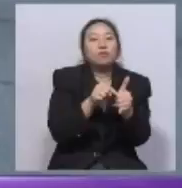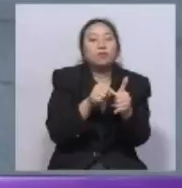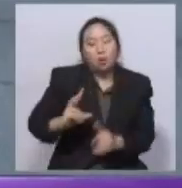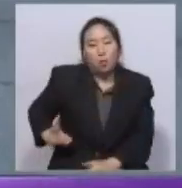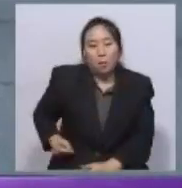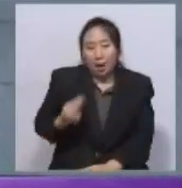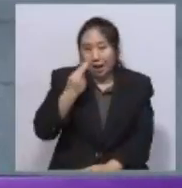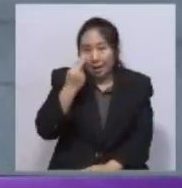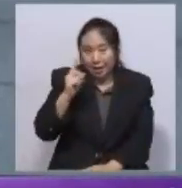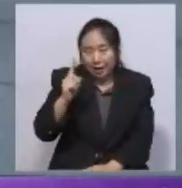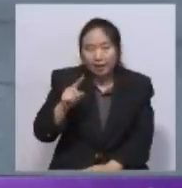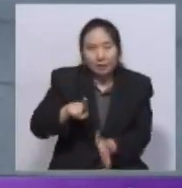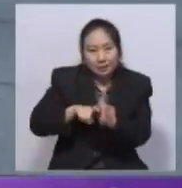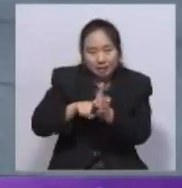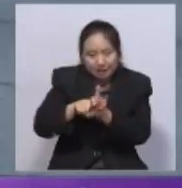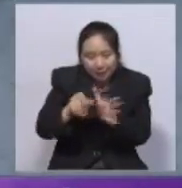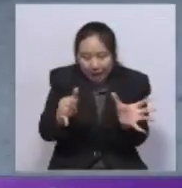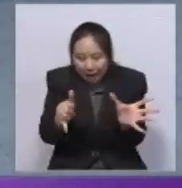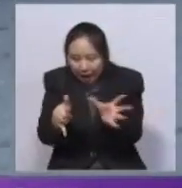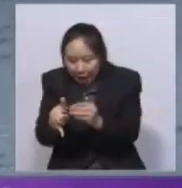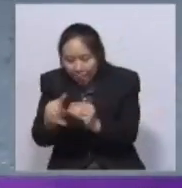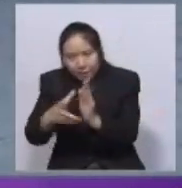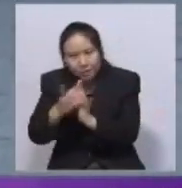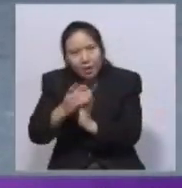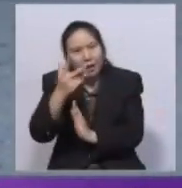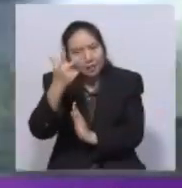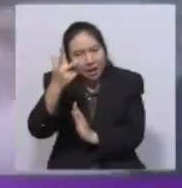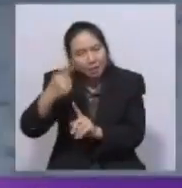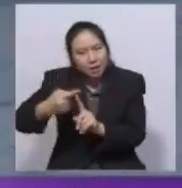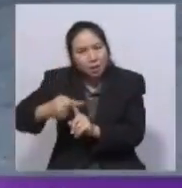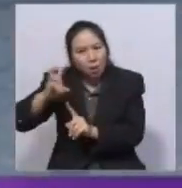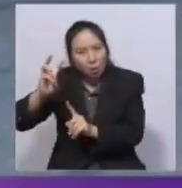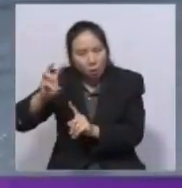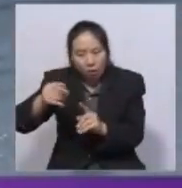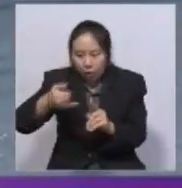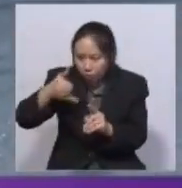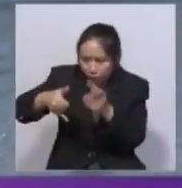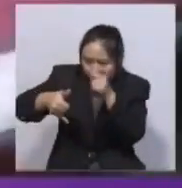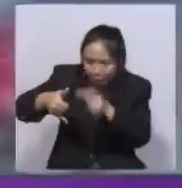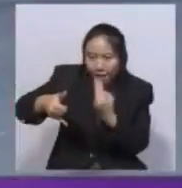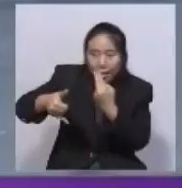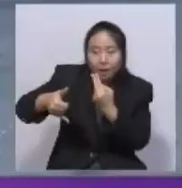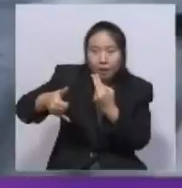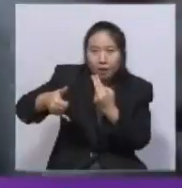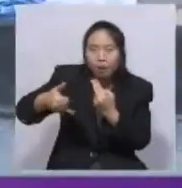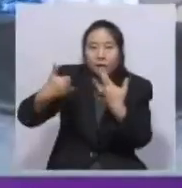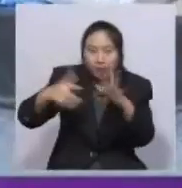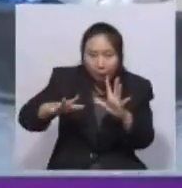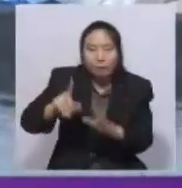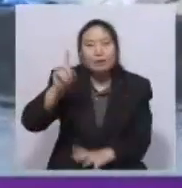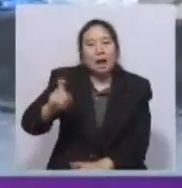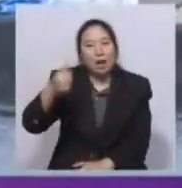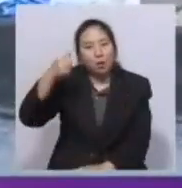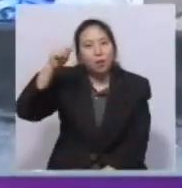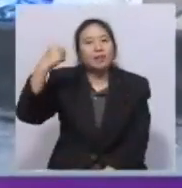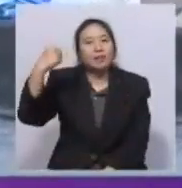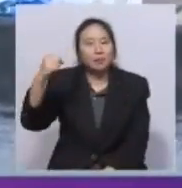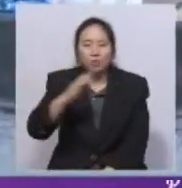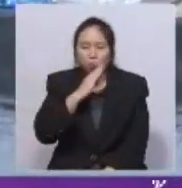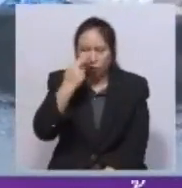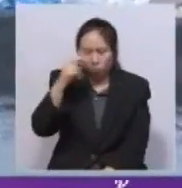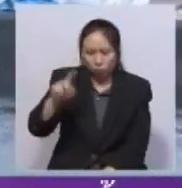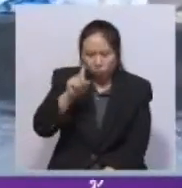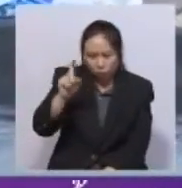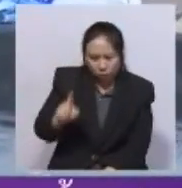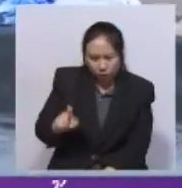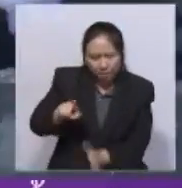แสดงอาการหลังได้รับเชื้อ3สัปดาห์ถึง6เดือนเมื่อแสดงอาการแล้วจะตายภายใน10วันโดยทั่วไปสุนัขที่สงสัยเป็นโรคพิษสุนั